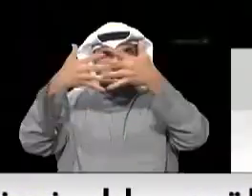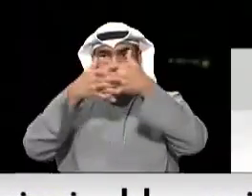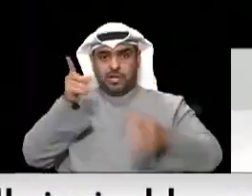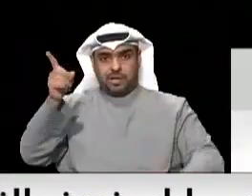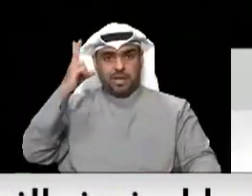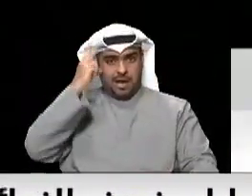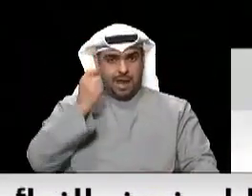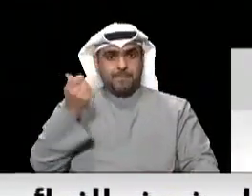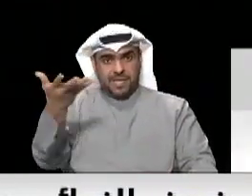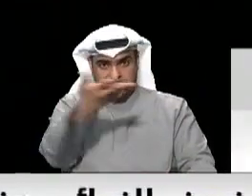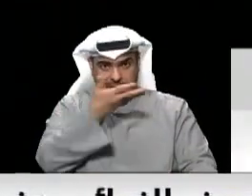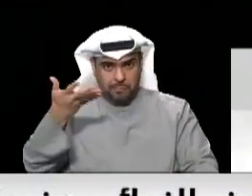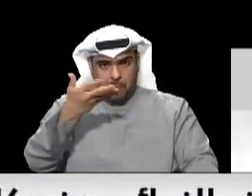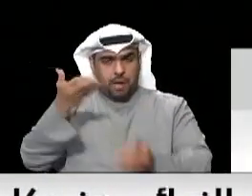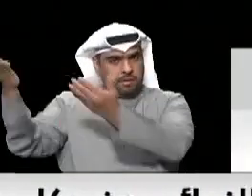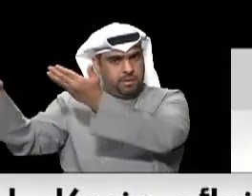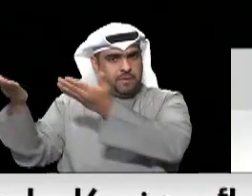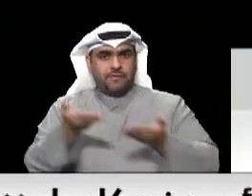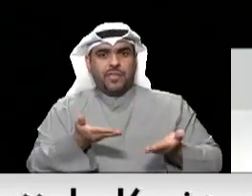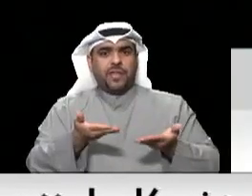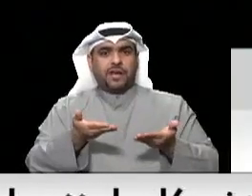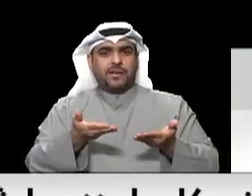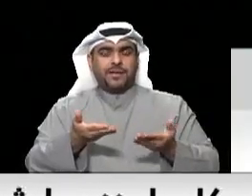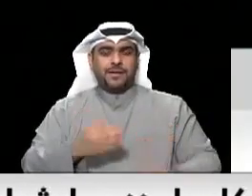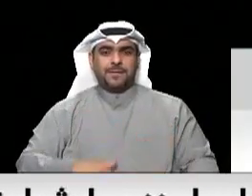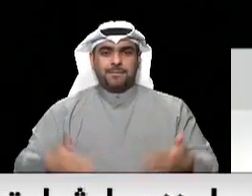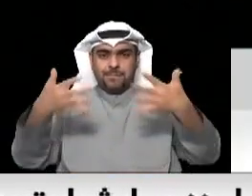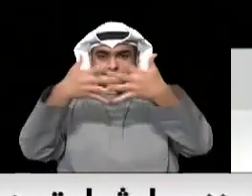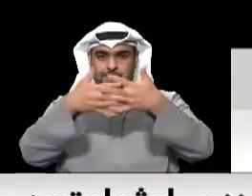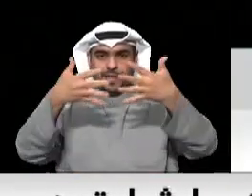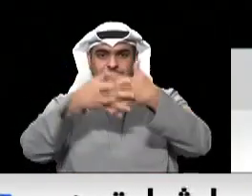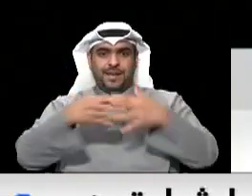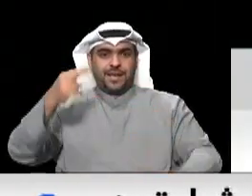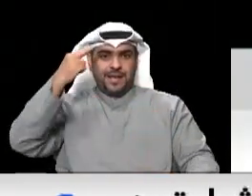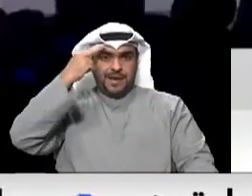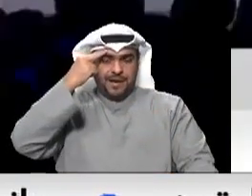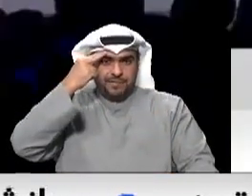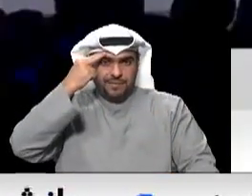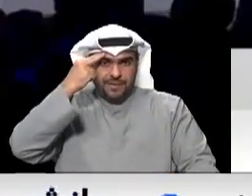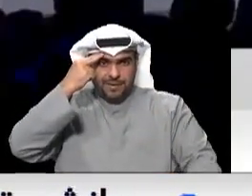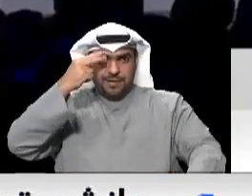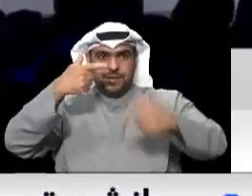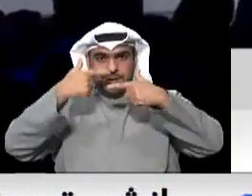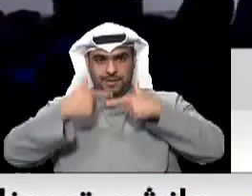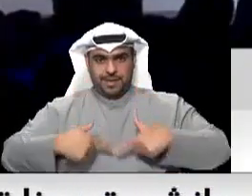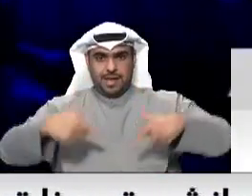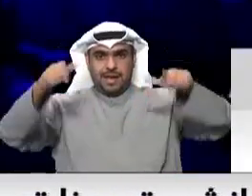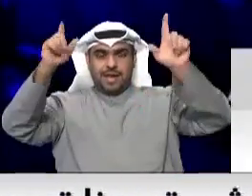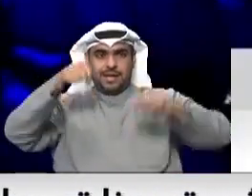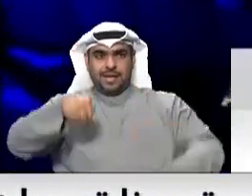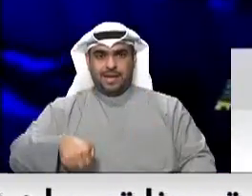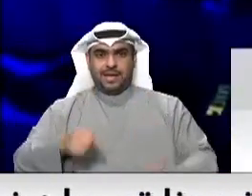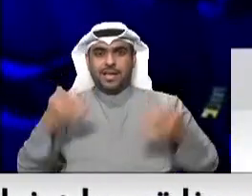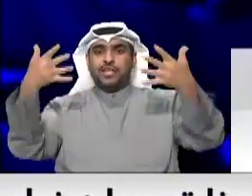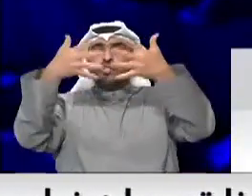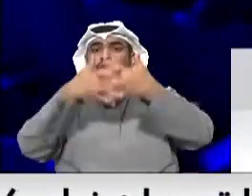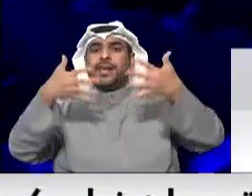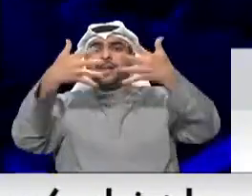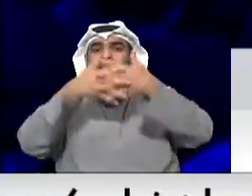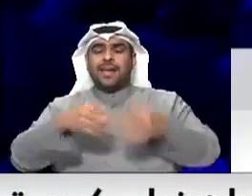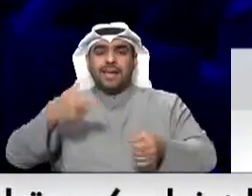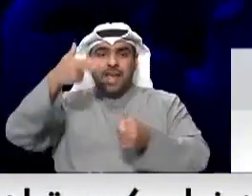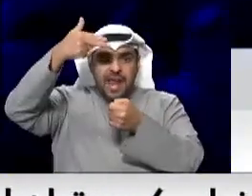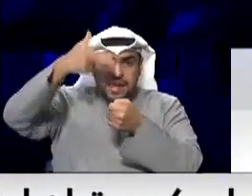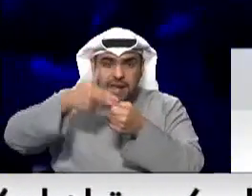المنتجات المحلية. وأطلقت أرامكو السعودية خلال فعاليات برنامج اكتفاء شركة أرامكو الرقمية التي تقوم على تسريع